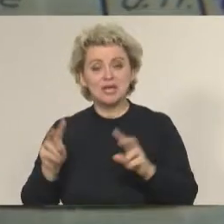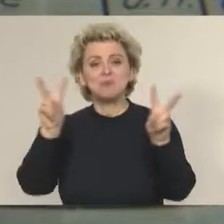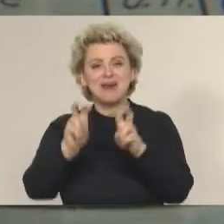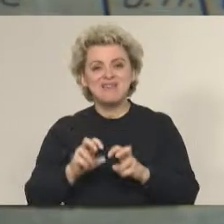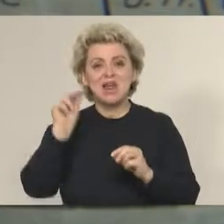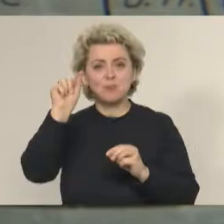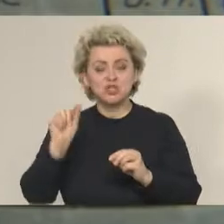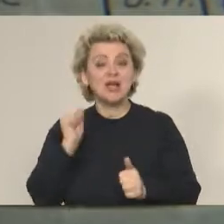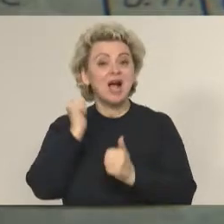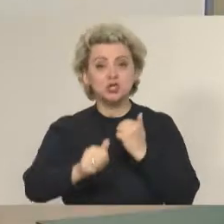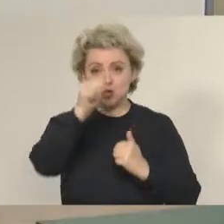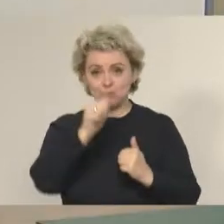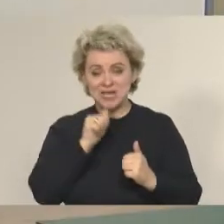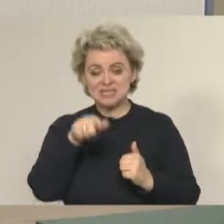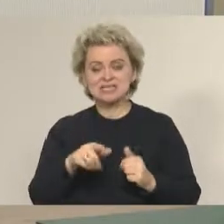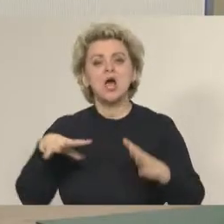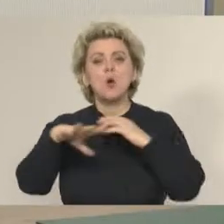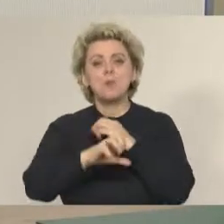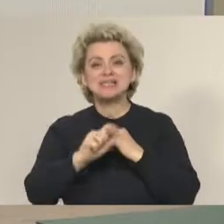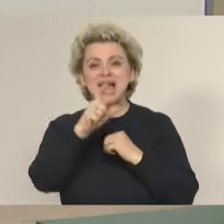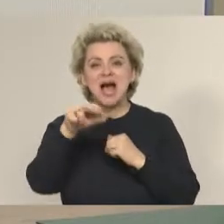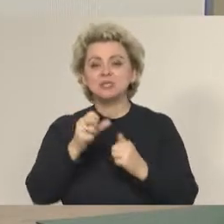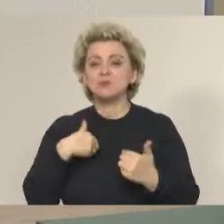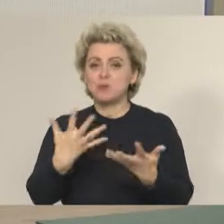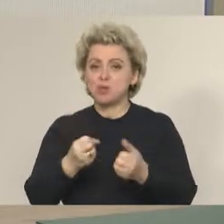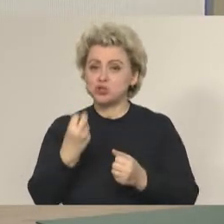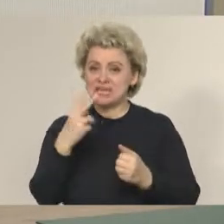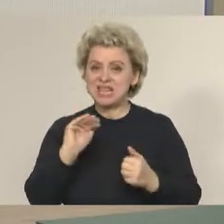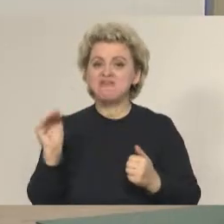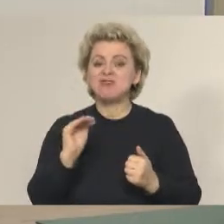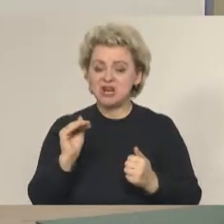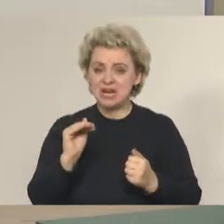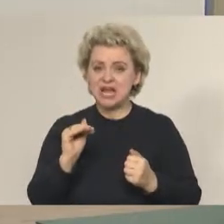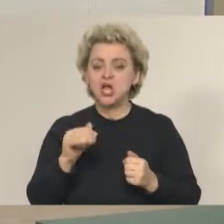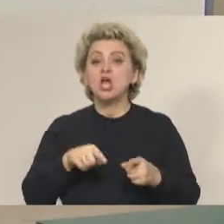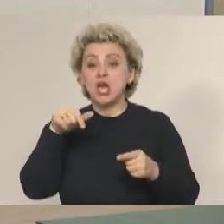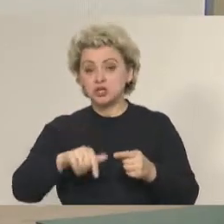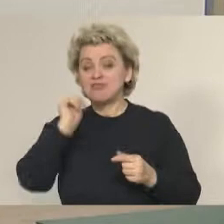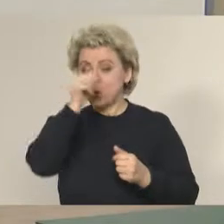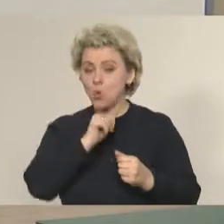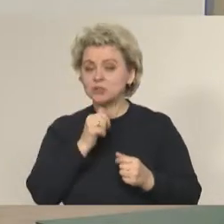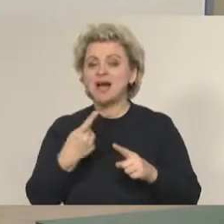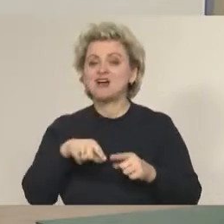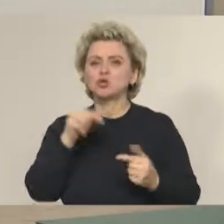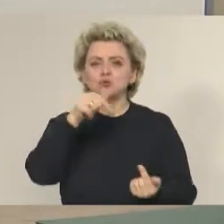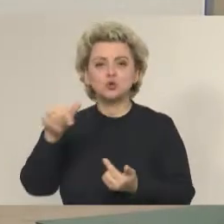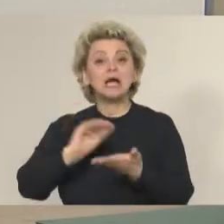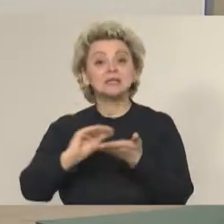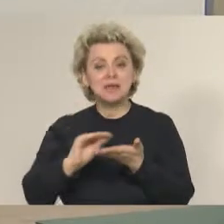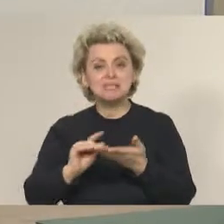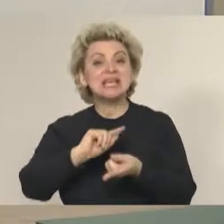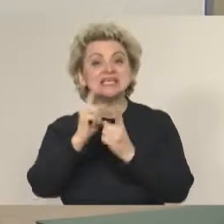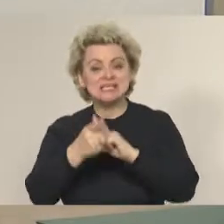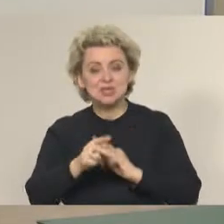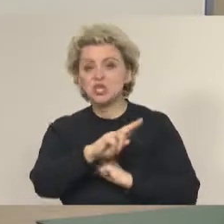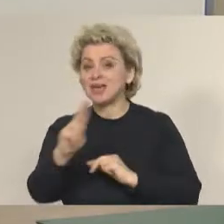Проверяют маячки ежемесячно. Последний акт мы получили 13 февраля текущего года, в котором четко написано,